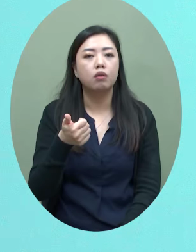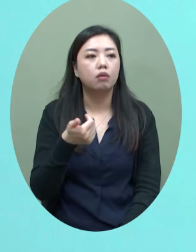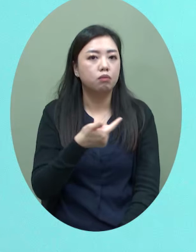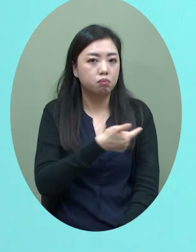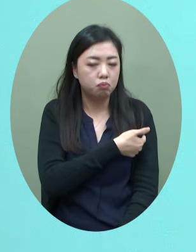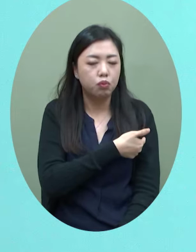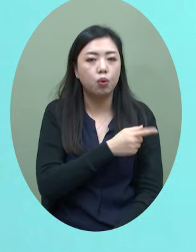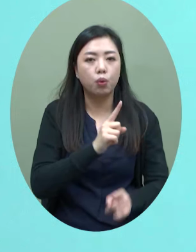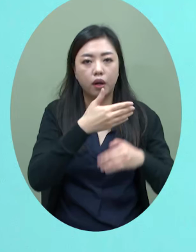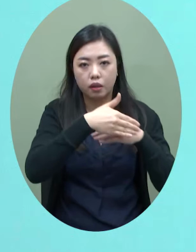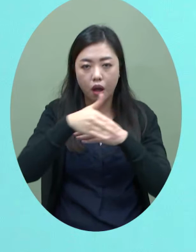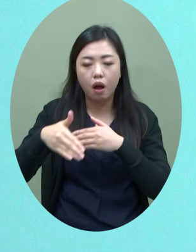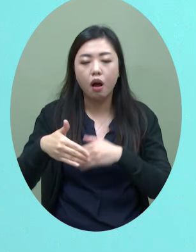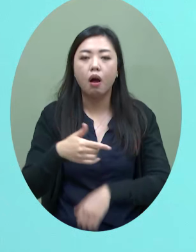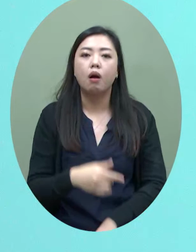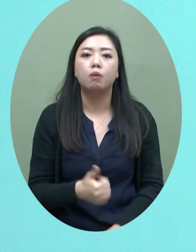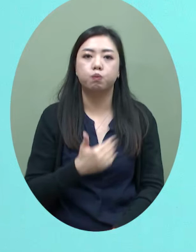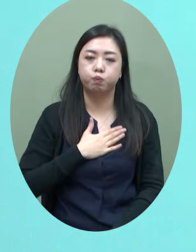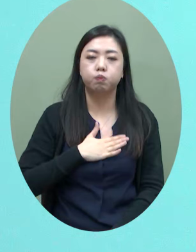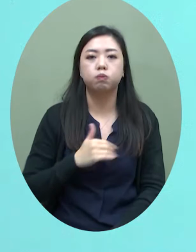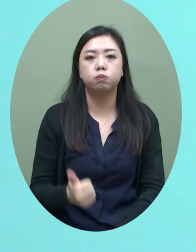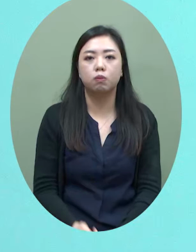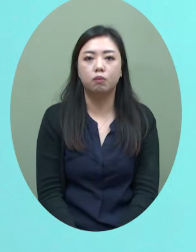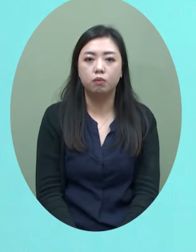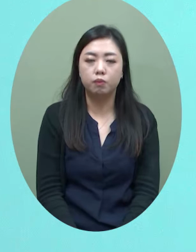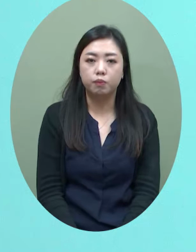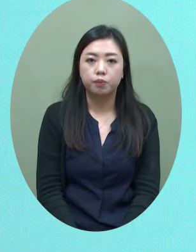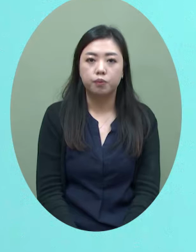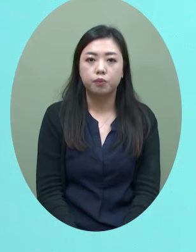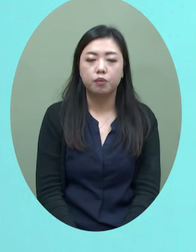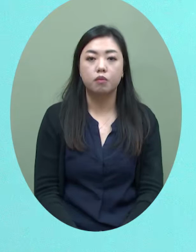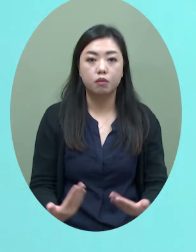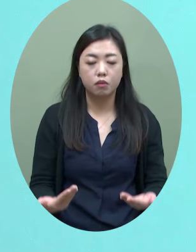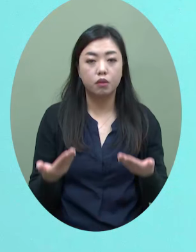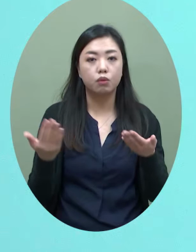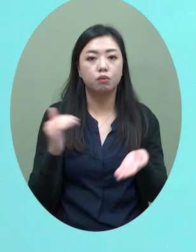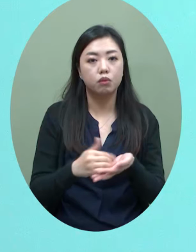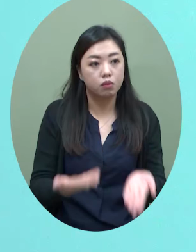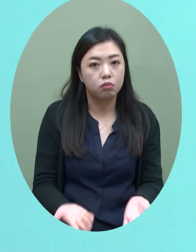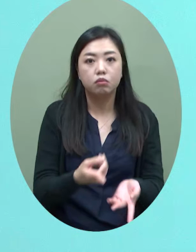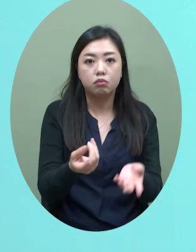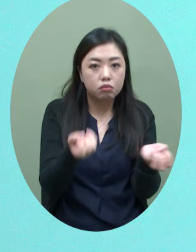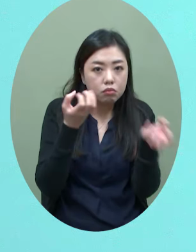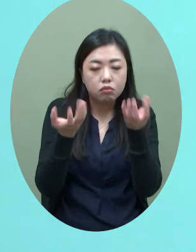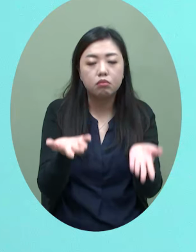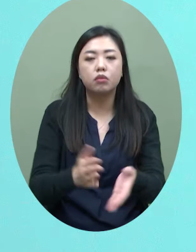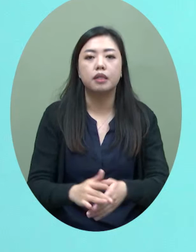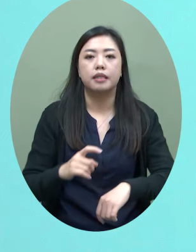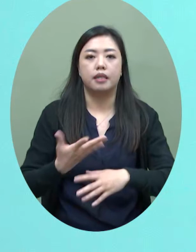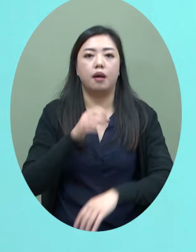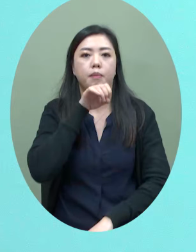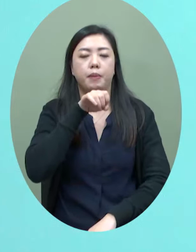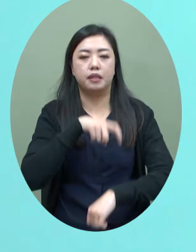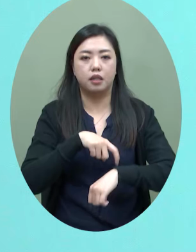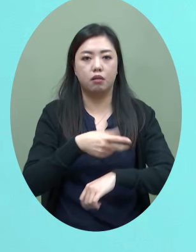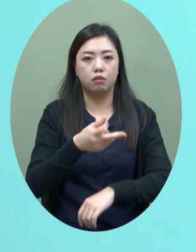咧，或者其他市民咧接種呢個疫苗。講到呢度，睇下大家有咩提問。 而家提問時間，請希望提